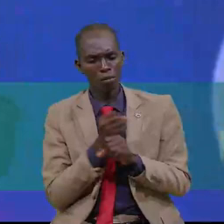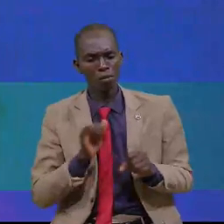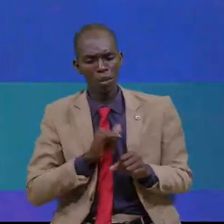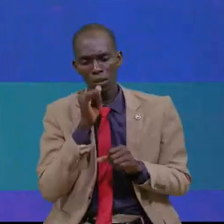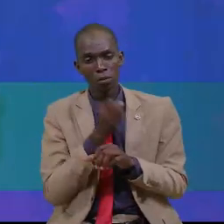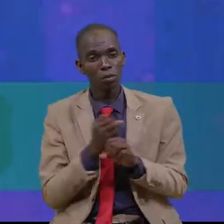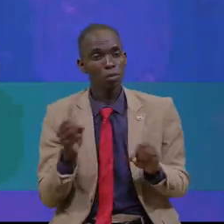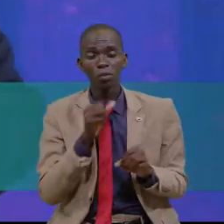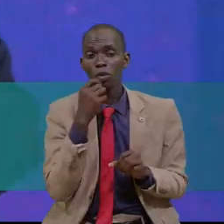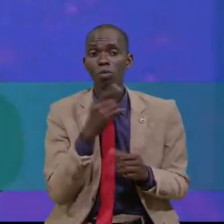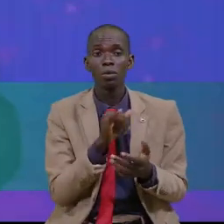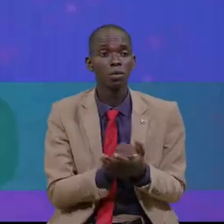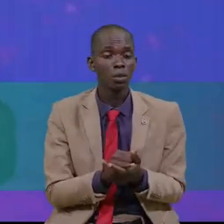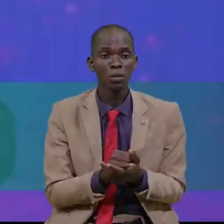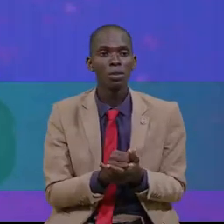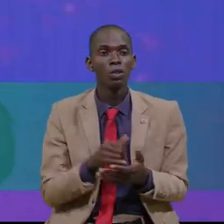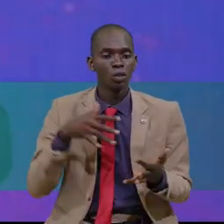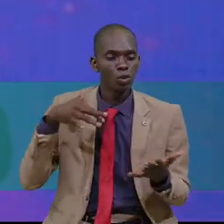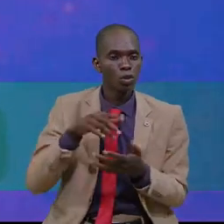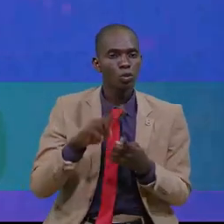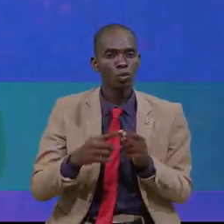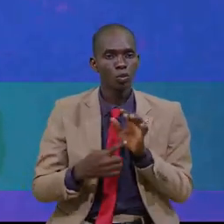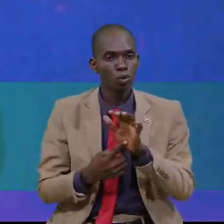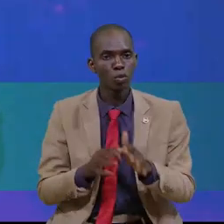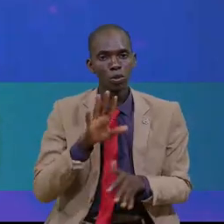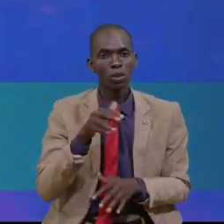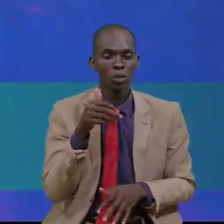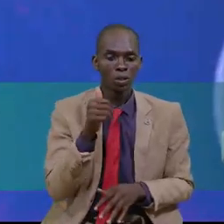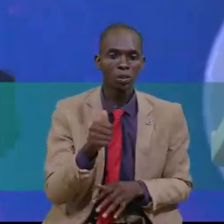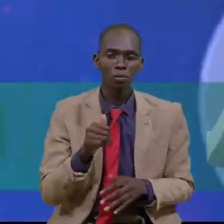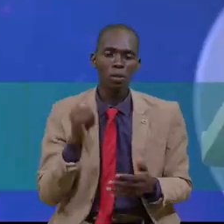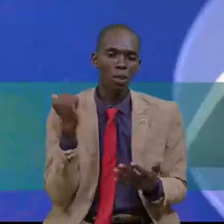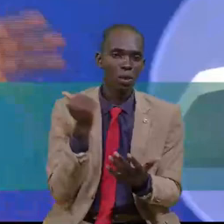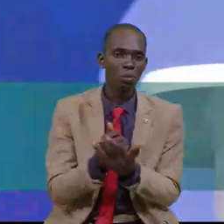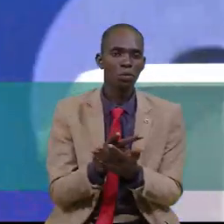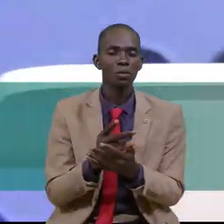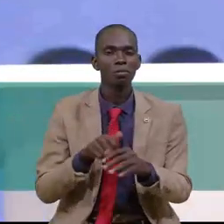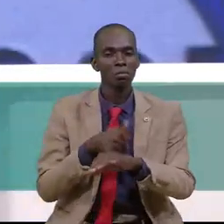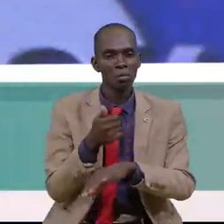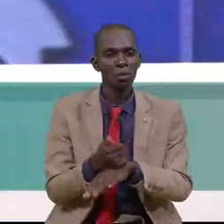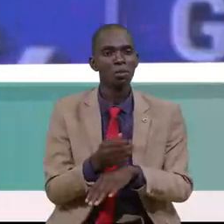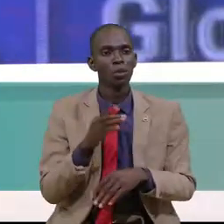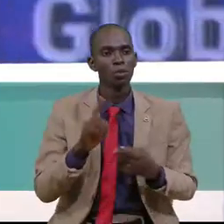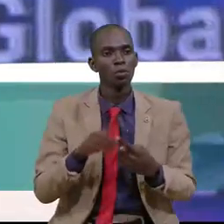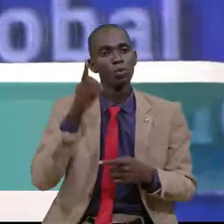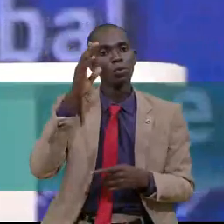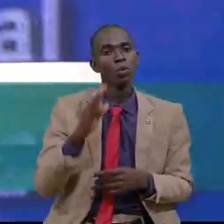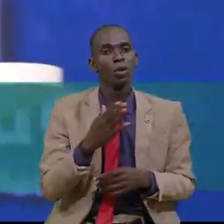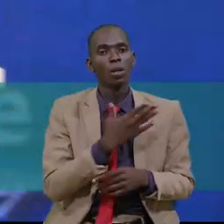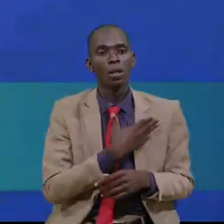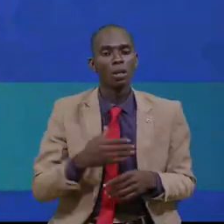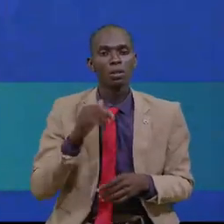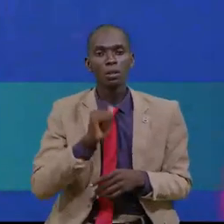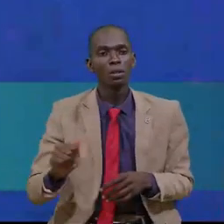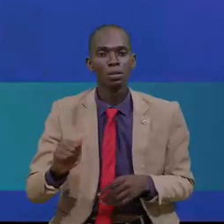Je suis sauvé. Va au-delà de ça. Étudie pour te présenter devant Dieu comme un homme approuvé, éprouvé. Je suis un